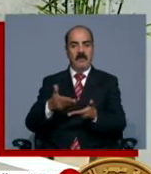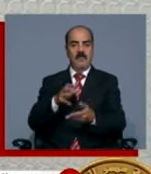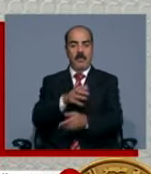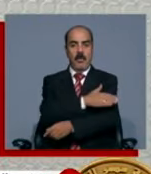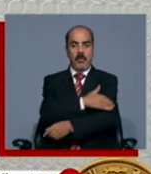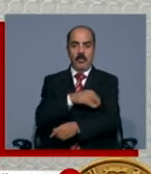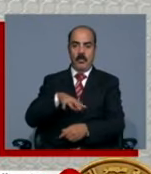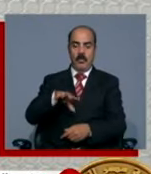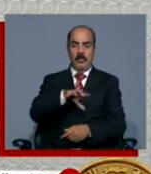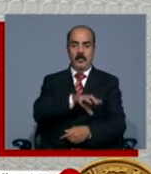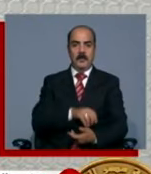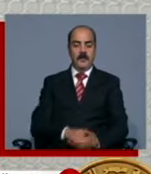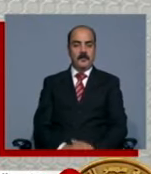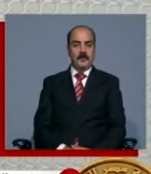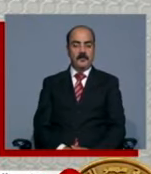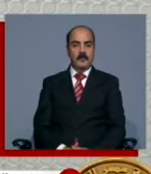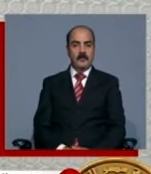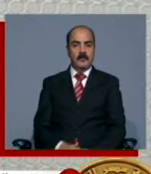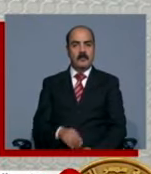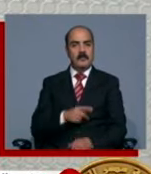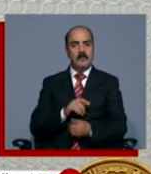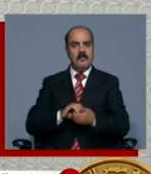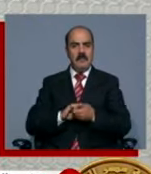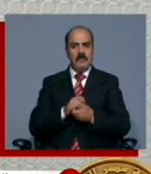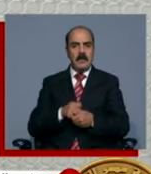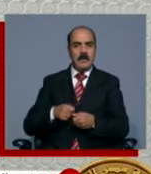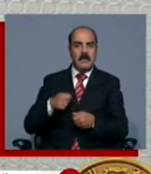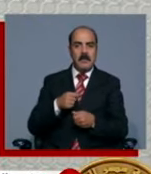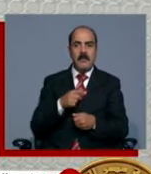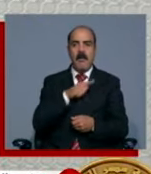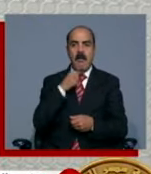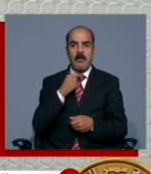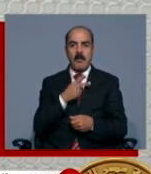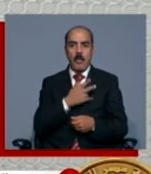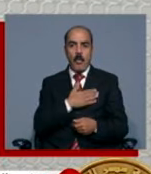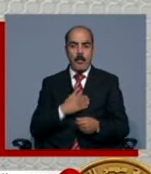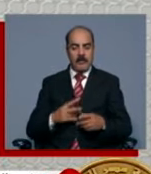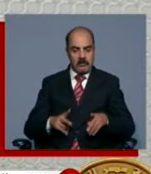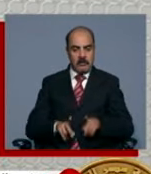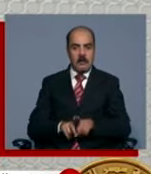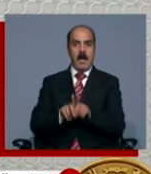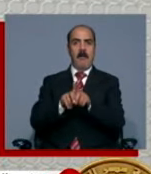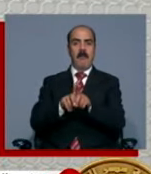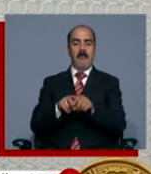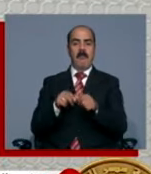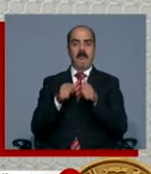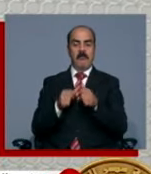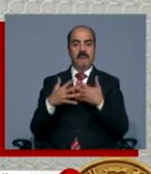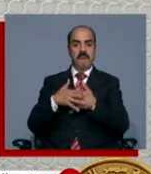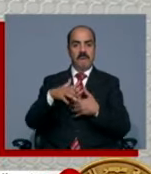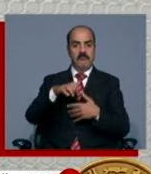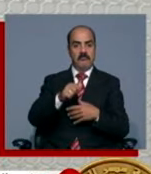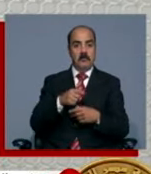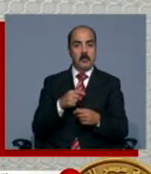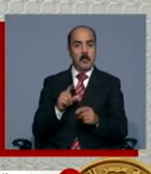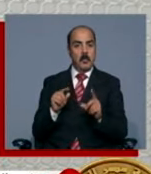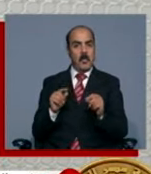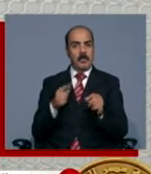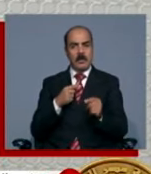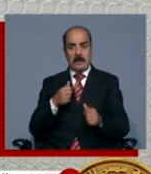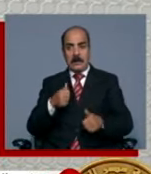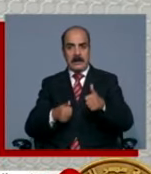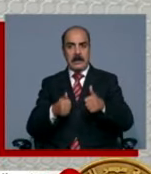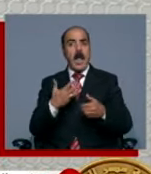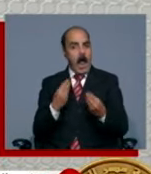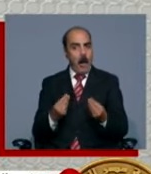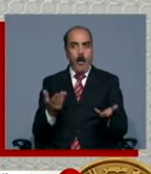التجمع وتعزيز التعاون بين مؤسسات القطاع الخاص عبر استثمار المميزات التنافسية